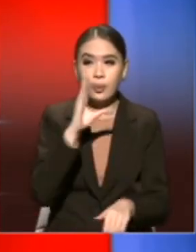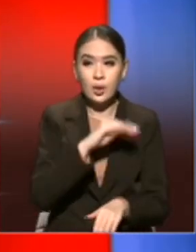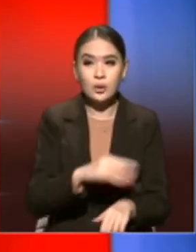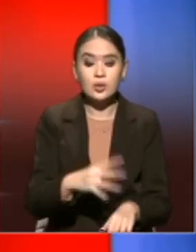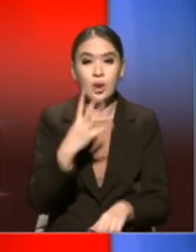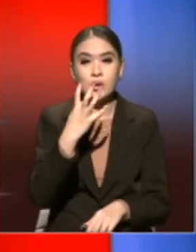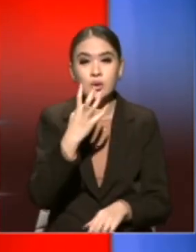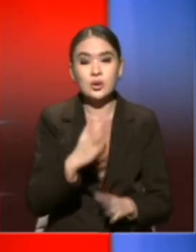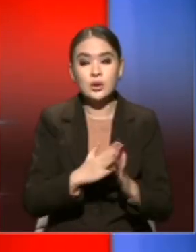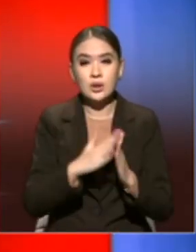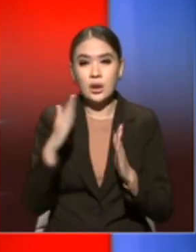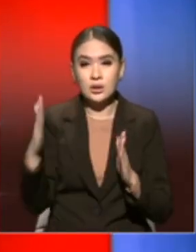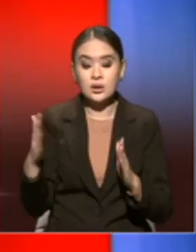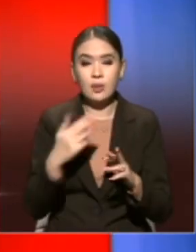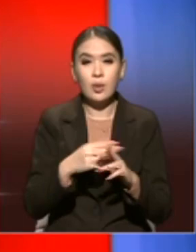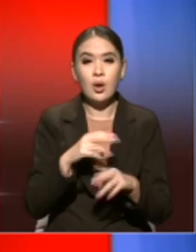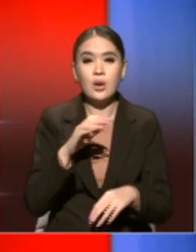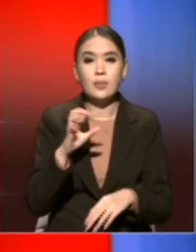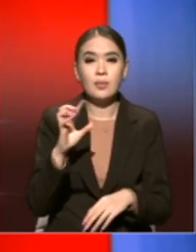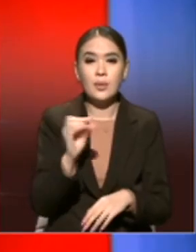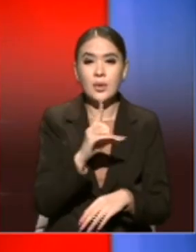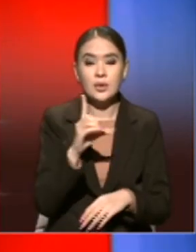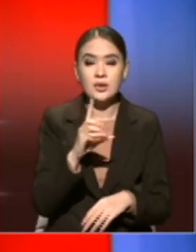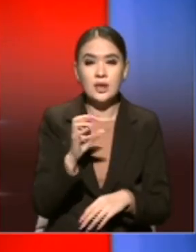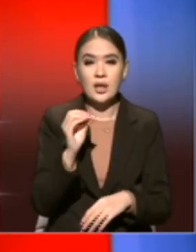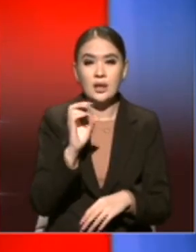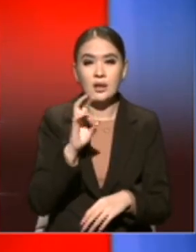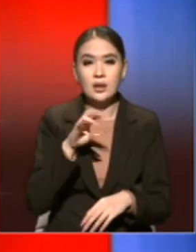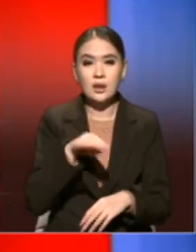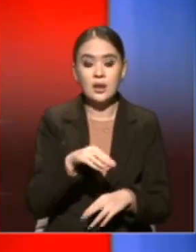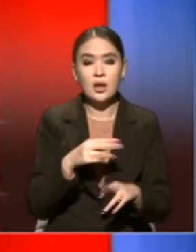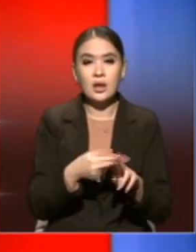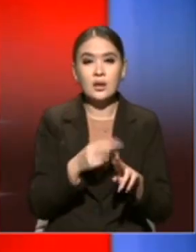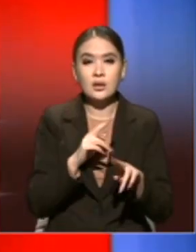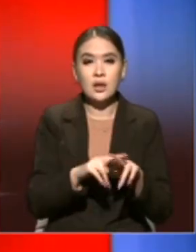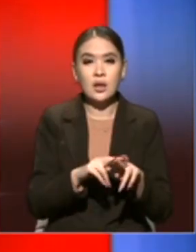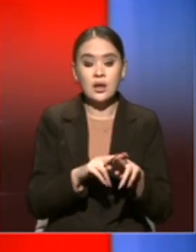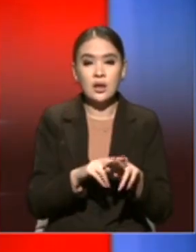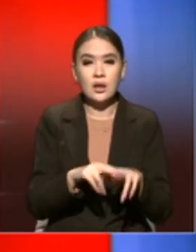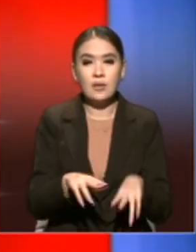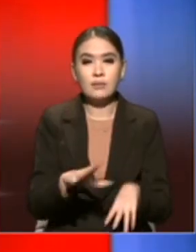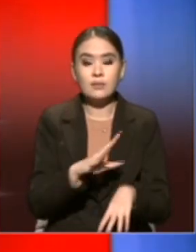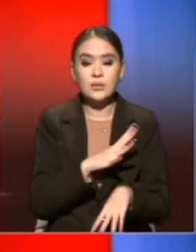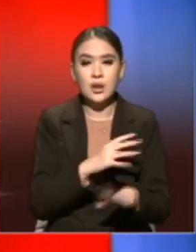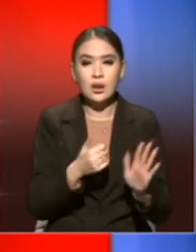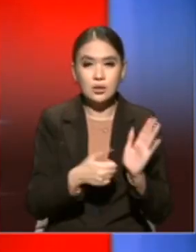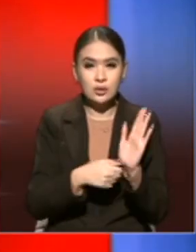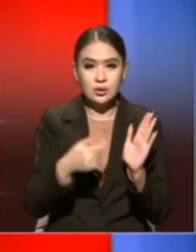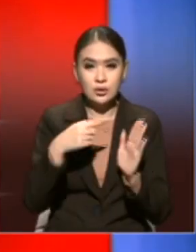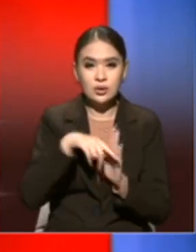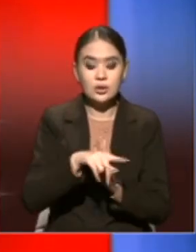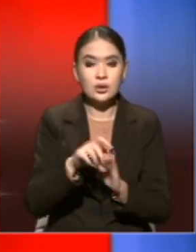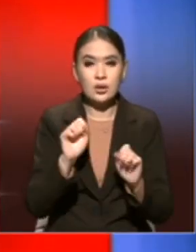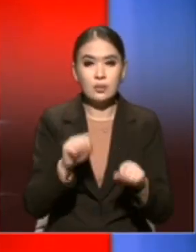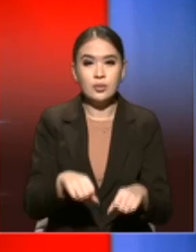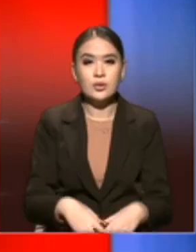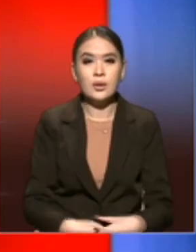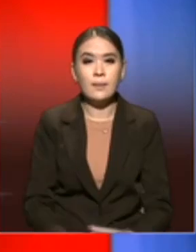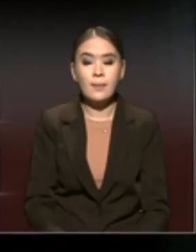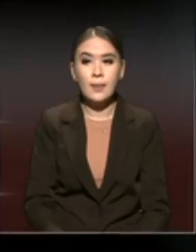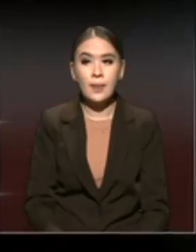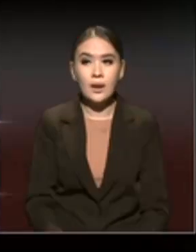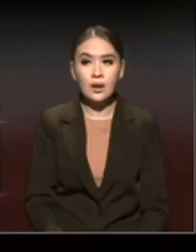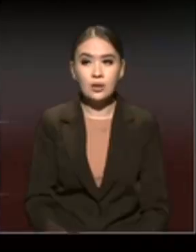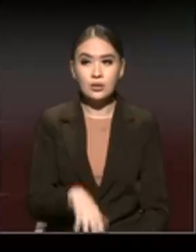400-ден астамы ұбытысыз несе ақылы түрде жаңағыдай оқуға түсті. 600-дік жаңағы ішінде бөліп айтатын болсақ.